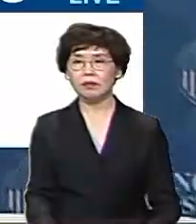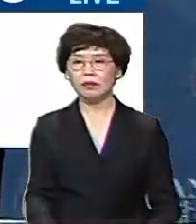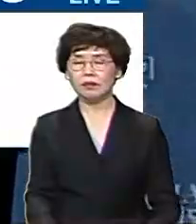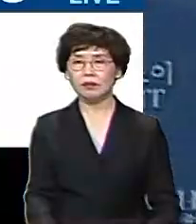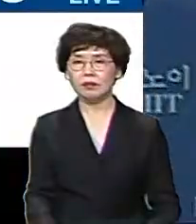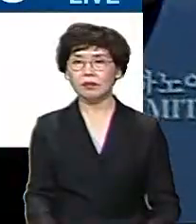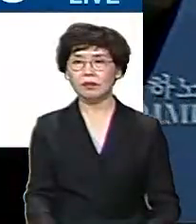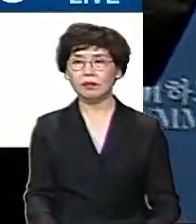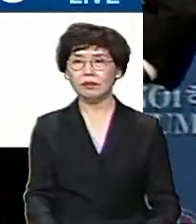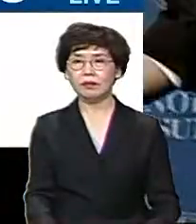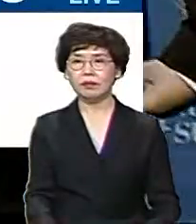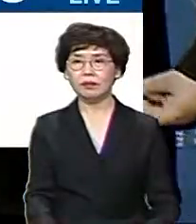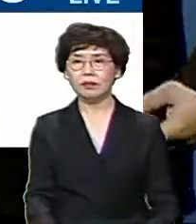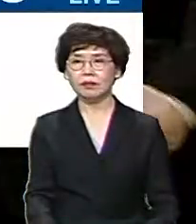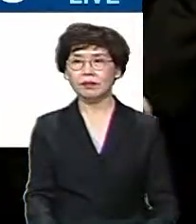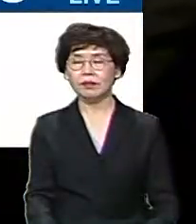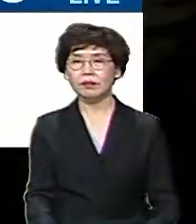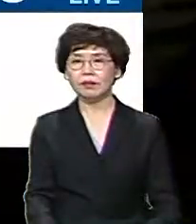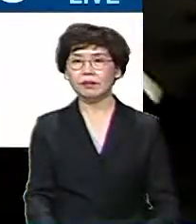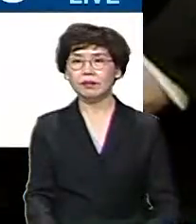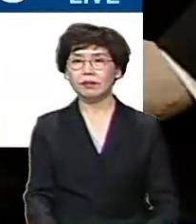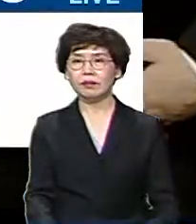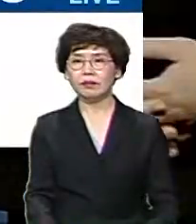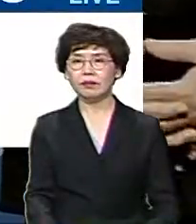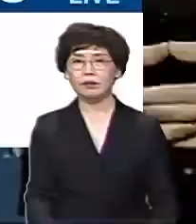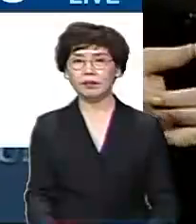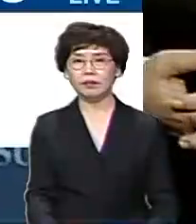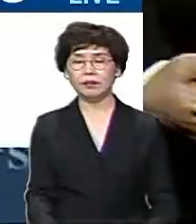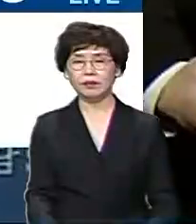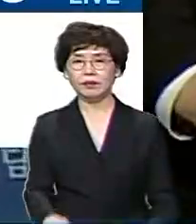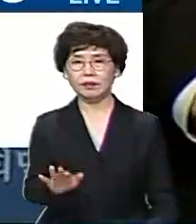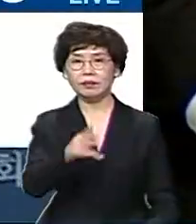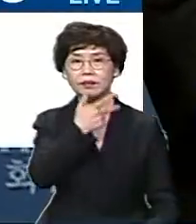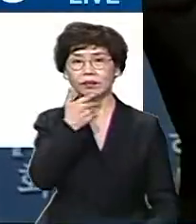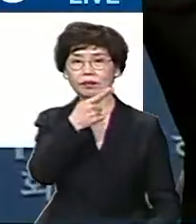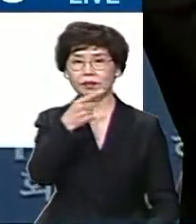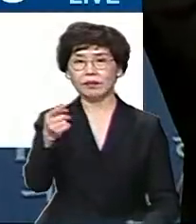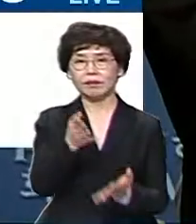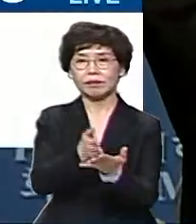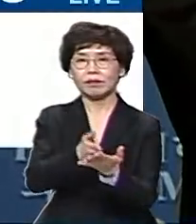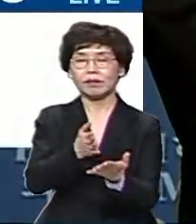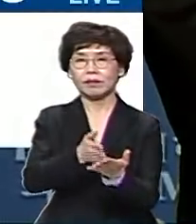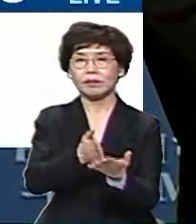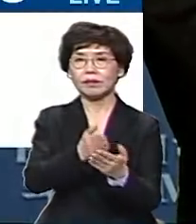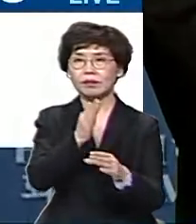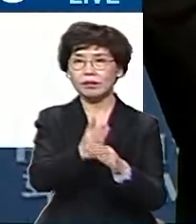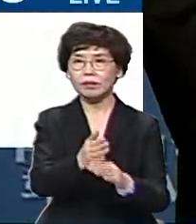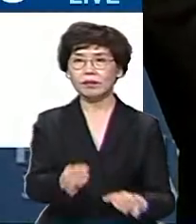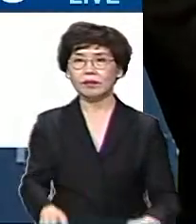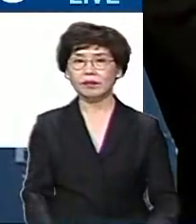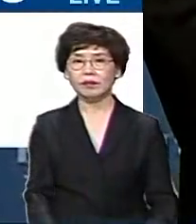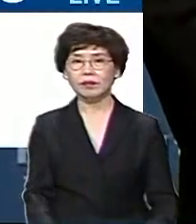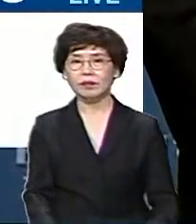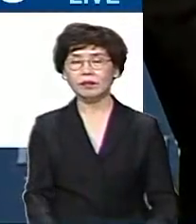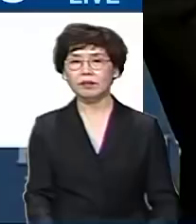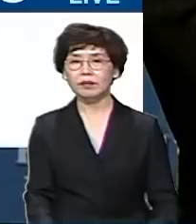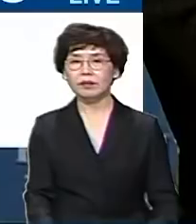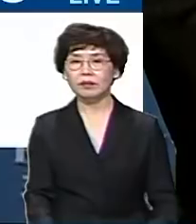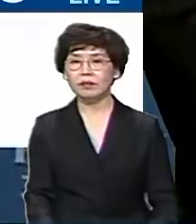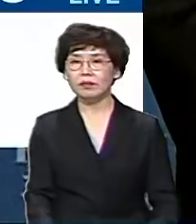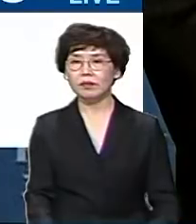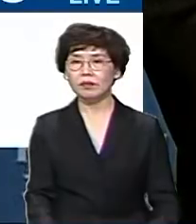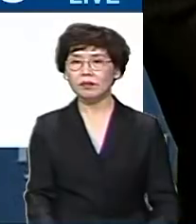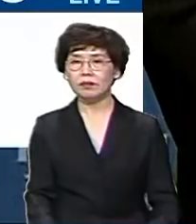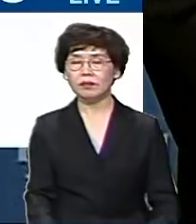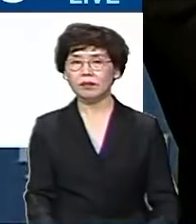Chúng ta hiện giờ đang ở Hà Nội. Đây là một thành phố tuyệt vời và điều xảy ra trong 25 năm vừa rồi đã là vô cùng